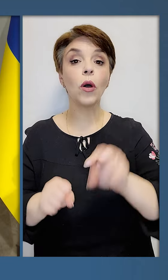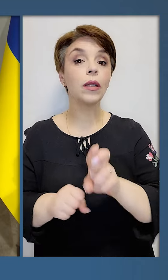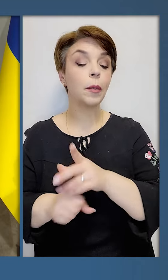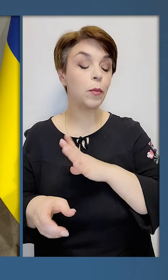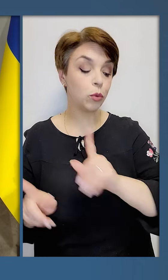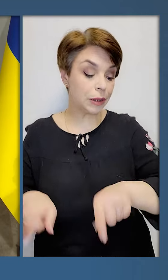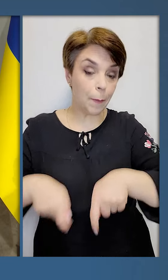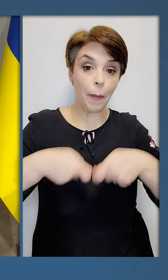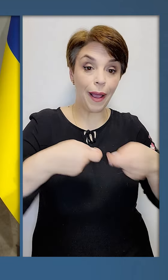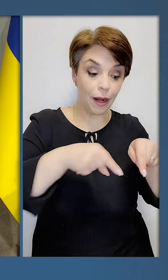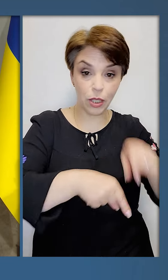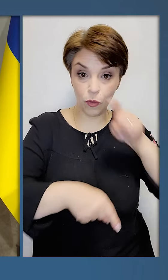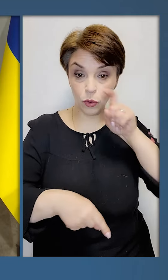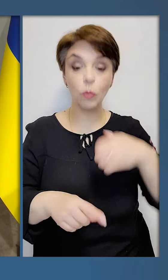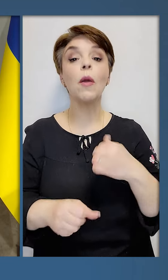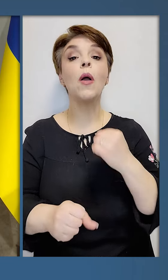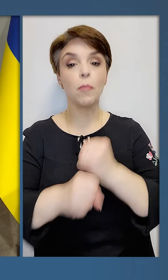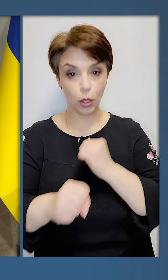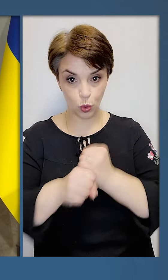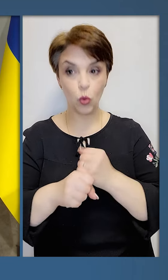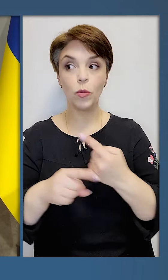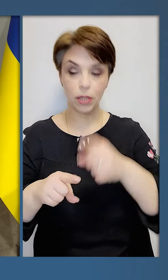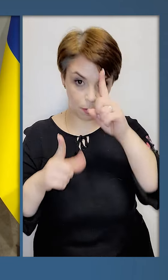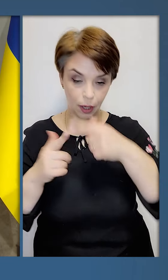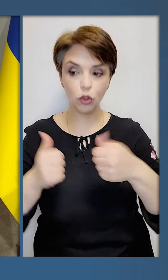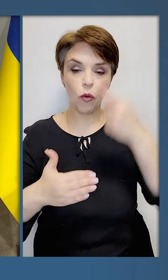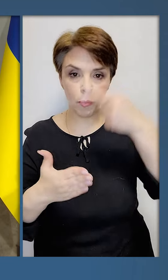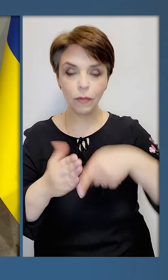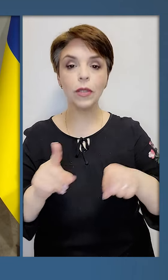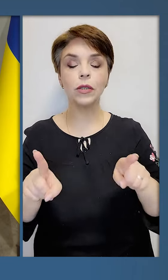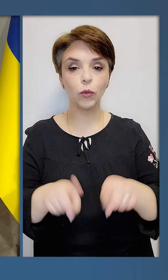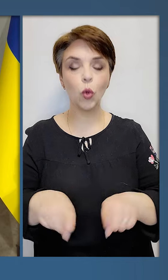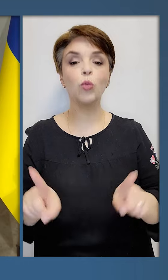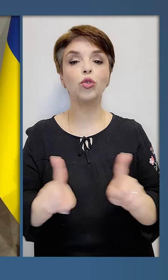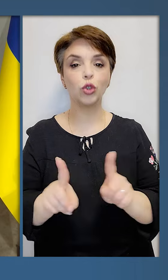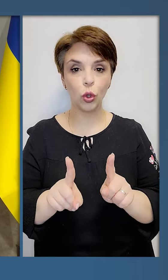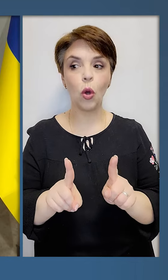могли би бути передані Україні. Тому ми працюємо з цими країнами, щоб впевнитися в тому,